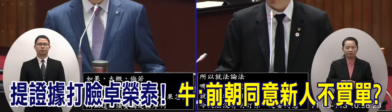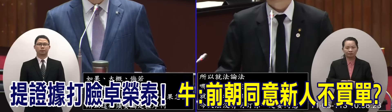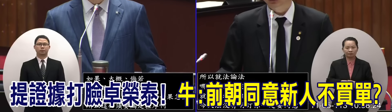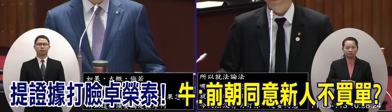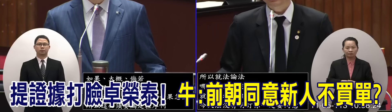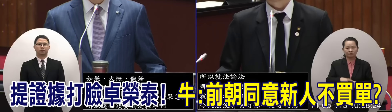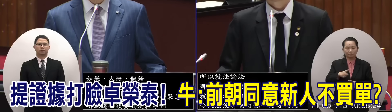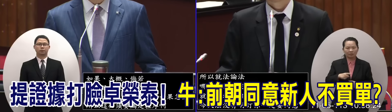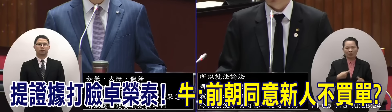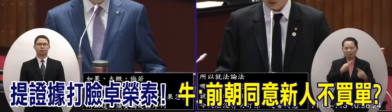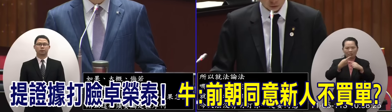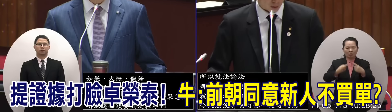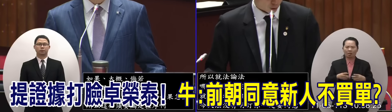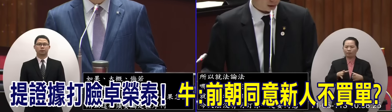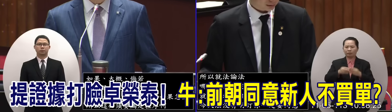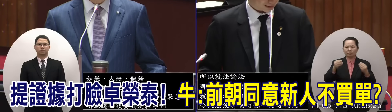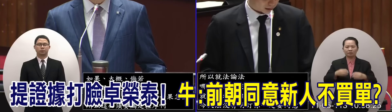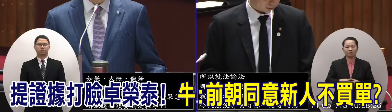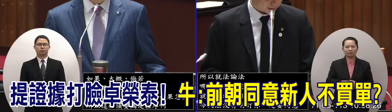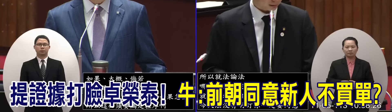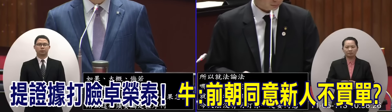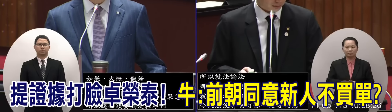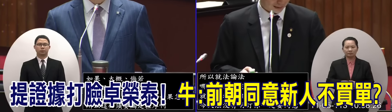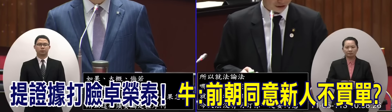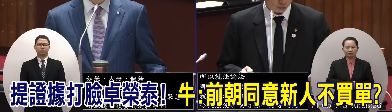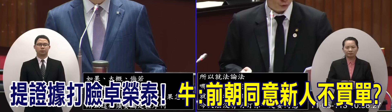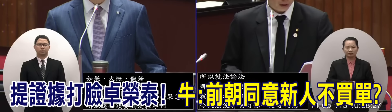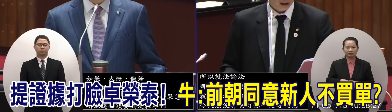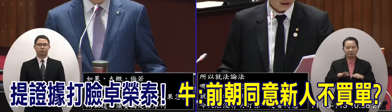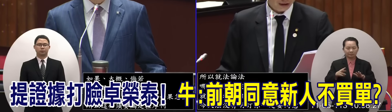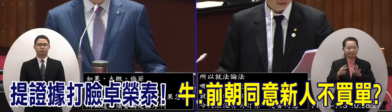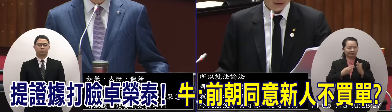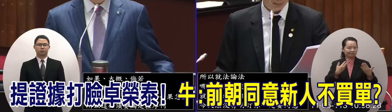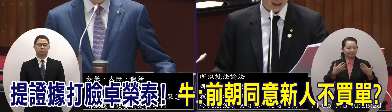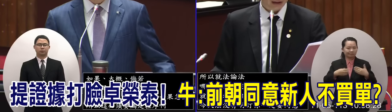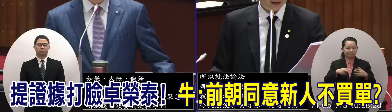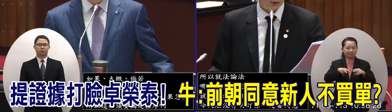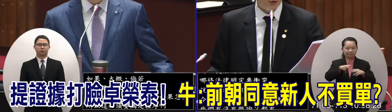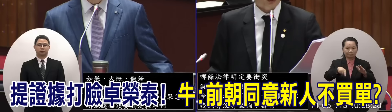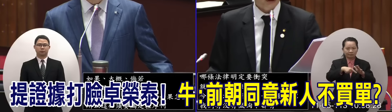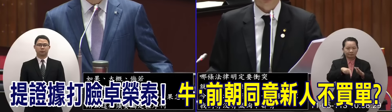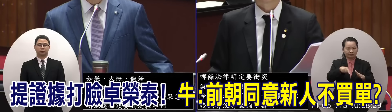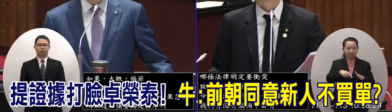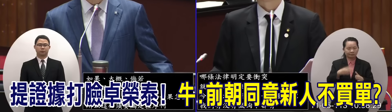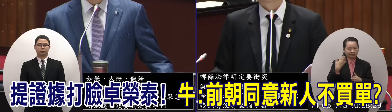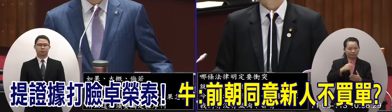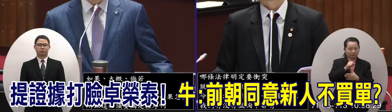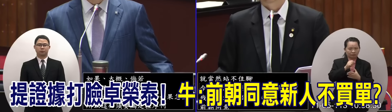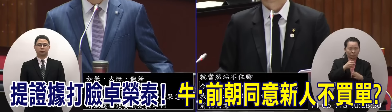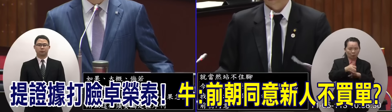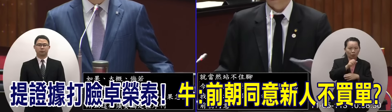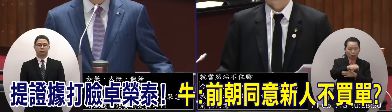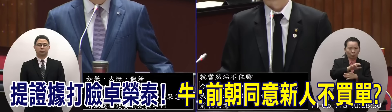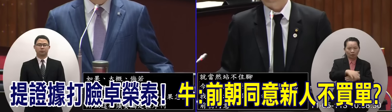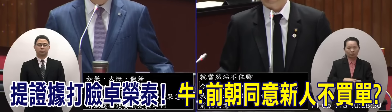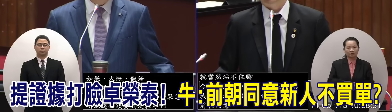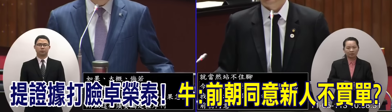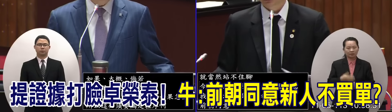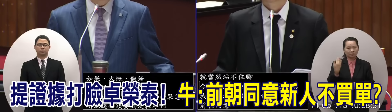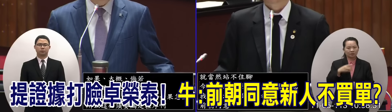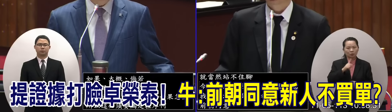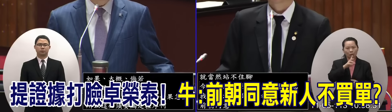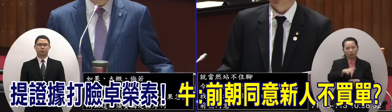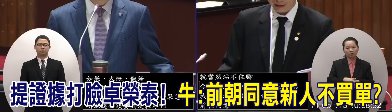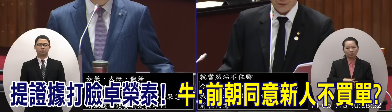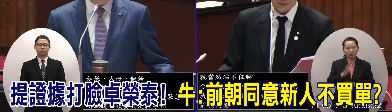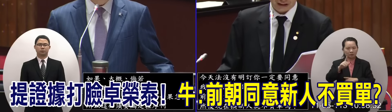没什么好争议的。好，我们今天就把话讲清楚。行政院在本案其实早就同意，而且其实哦，院长你也常讲嘛，政